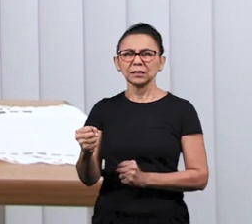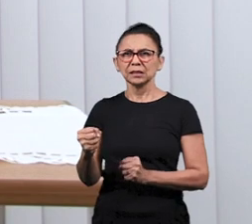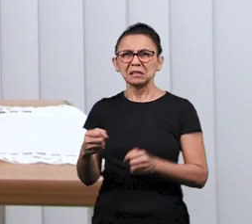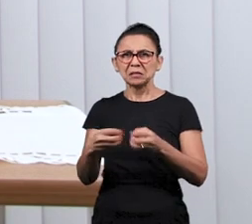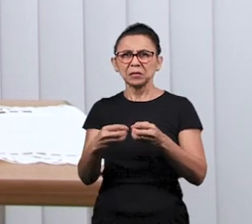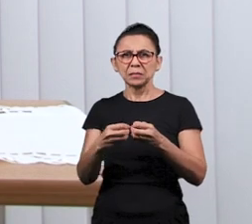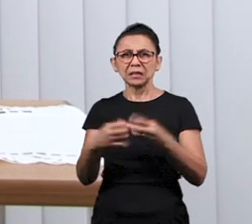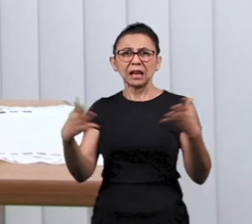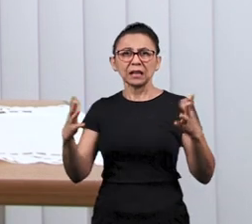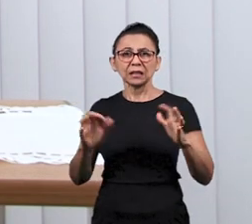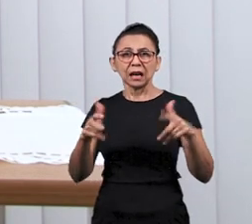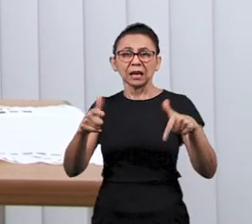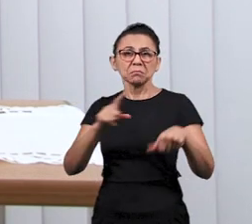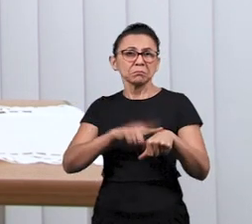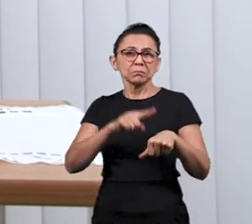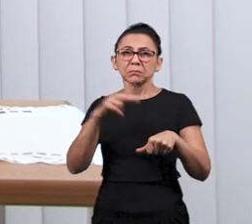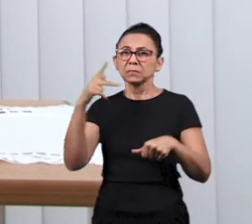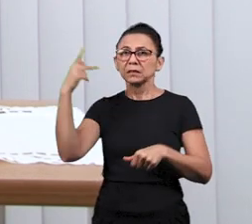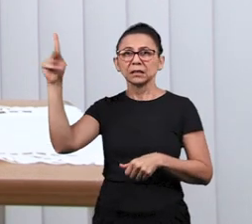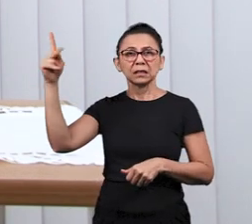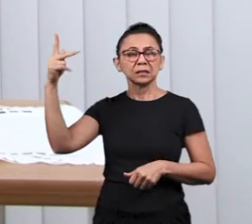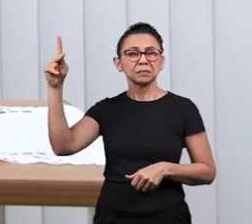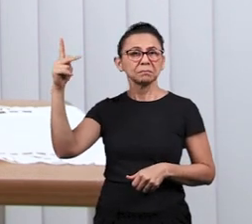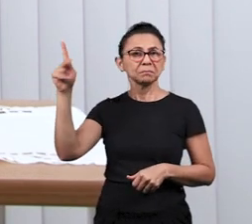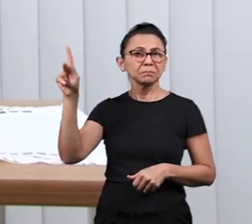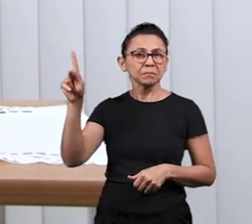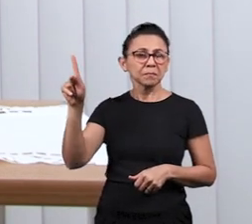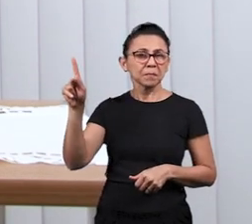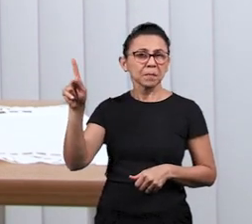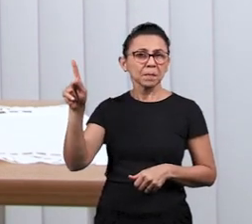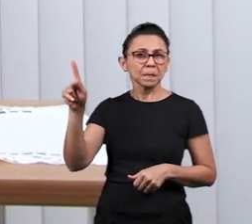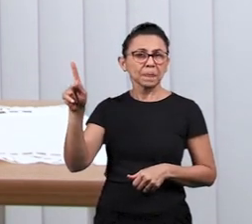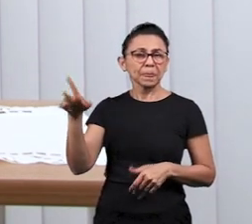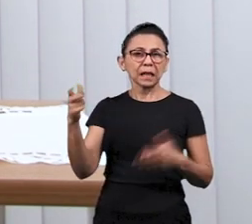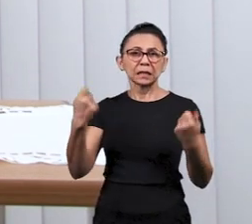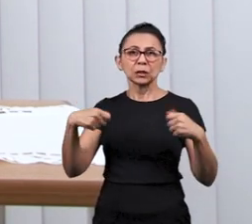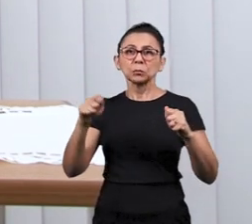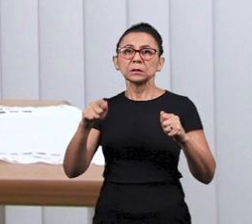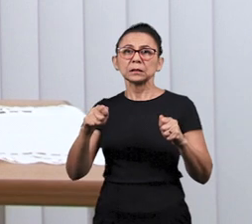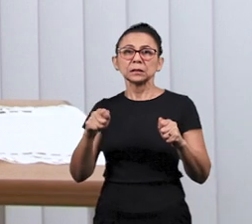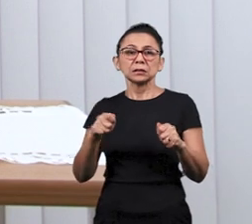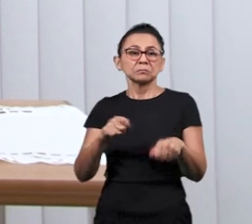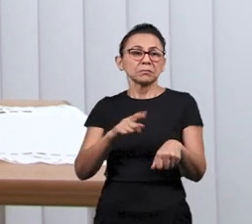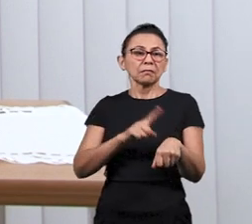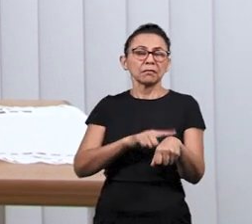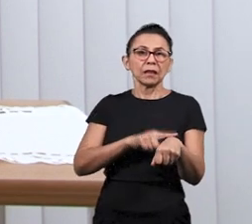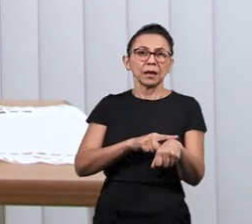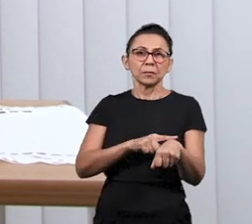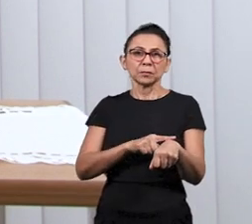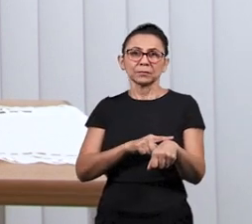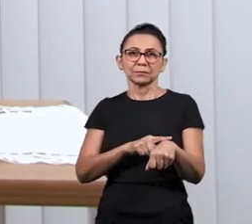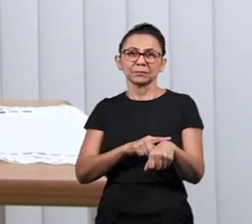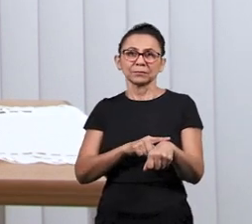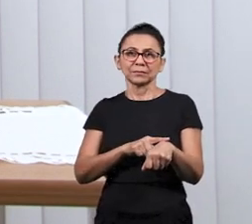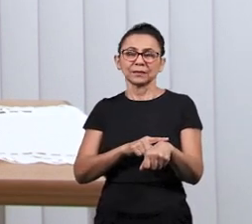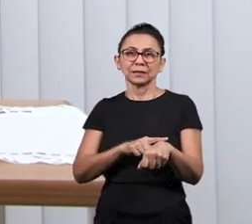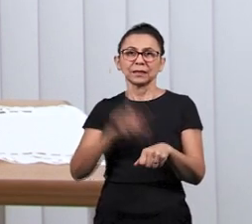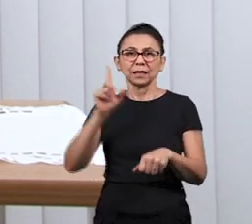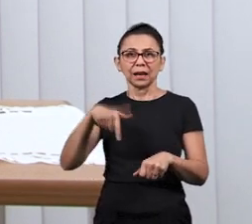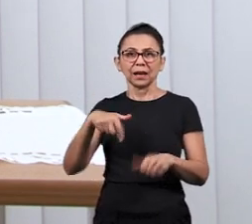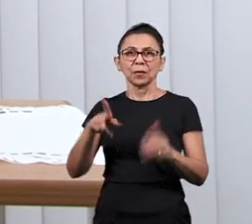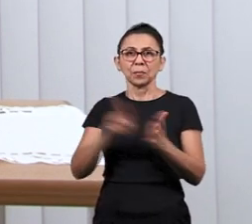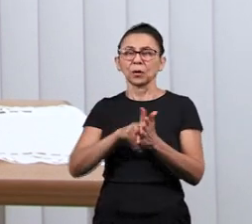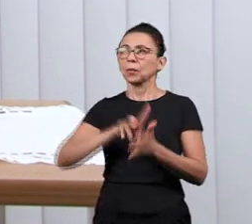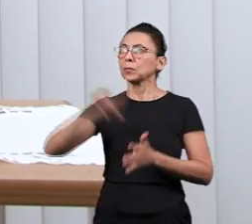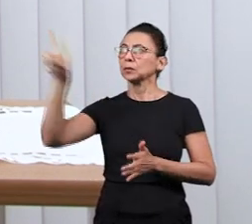И Он настолько силен, что Он не зависит от обстоятельств, чтобы совершить чудо. Он не зависит от времени. Он